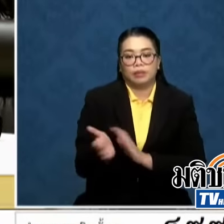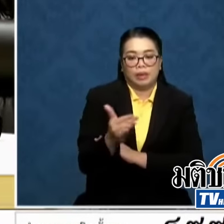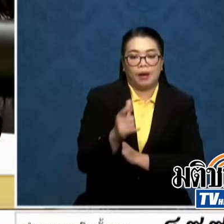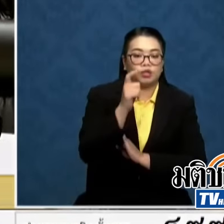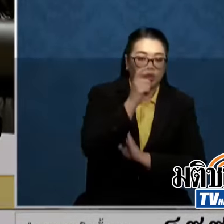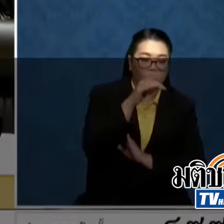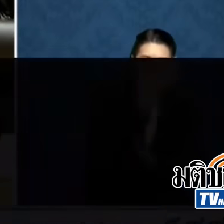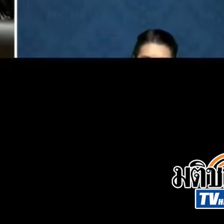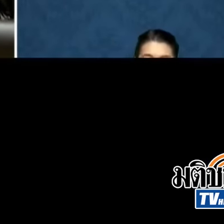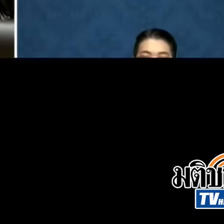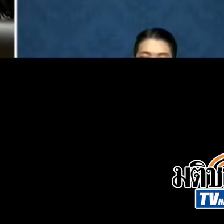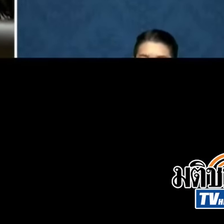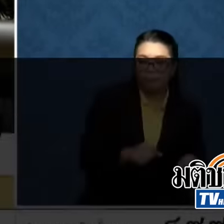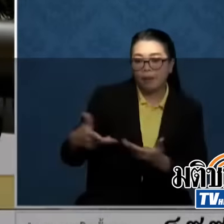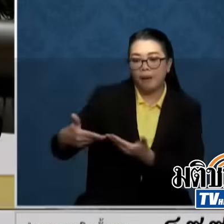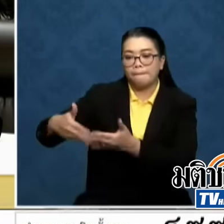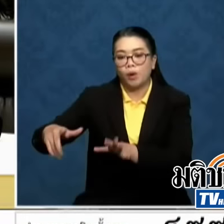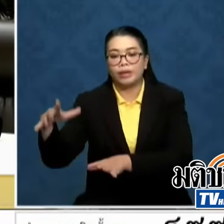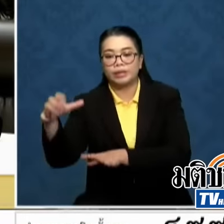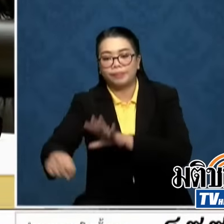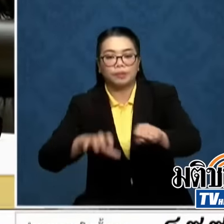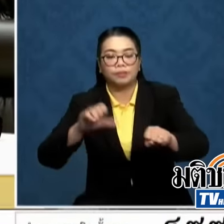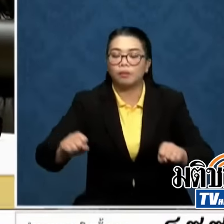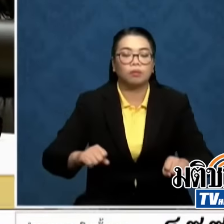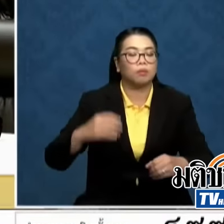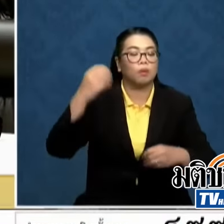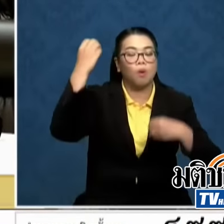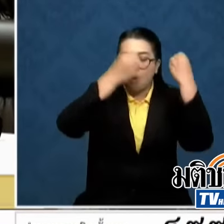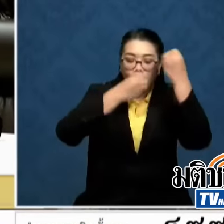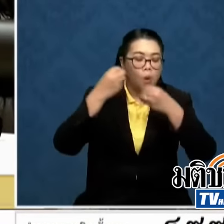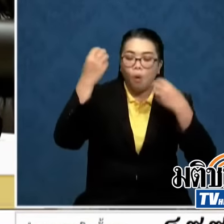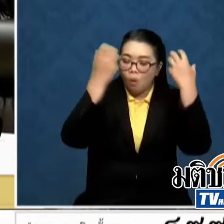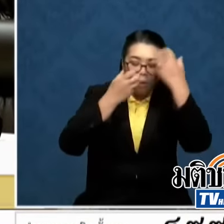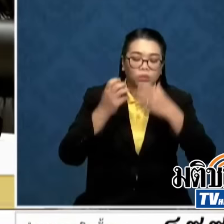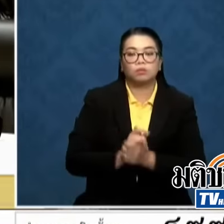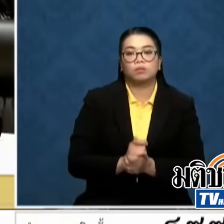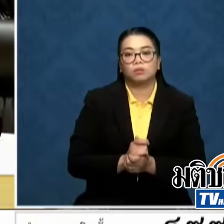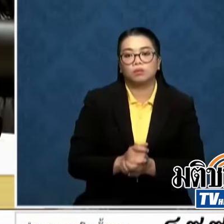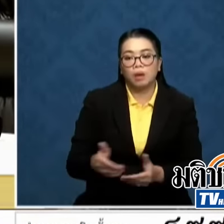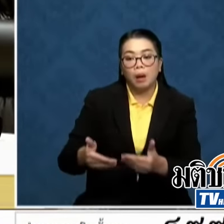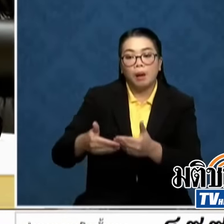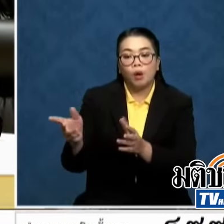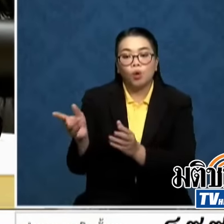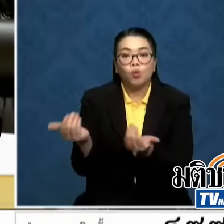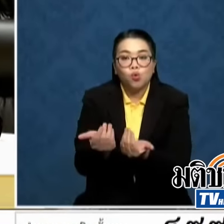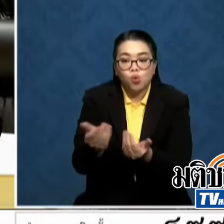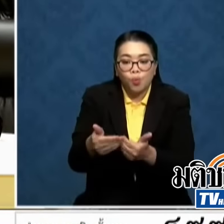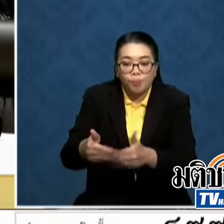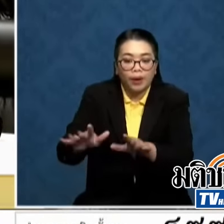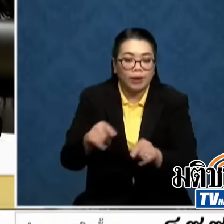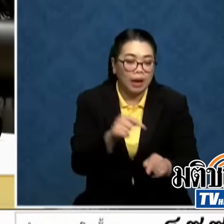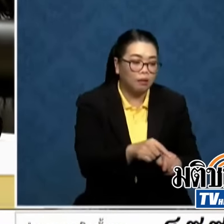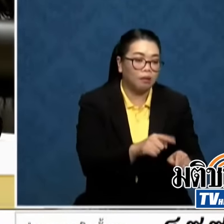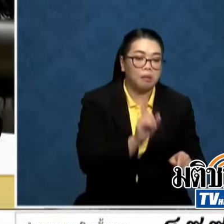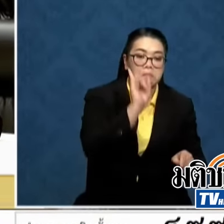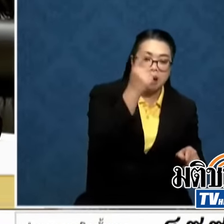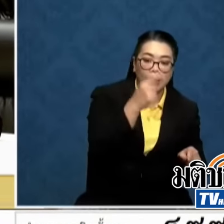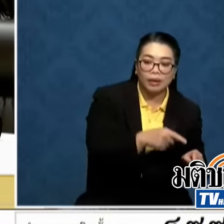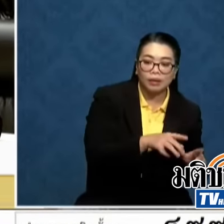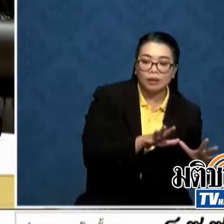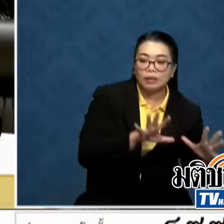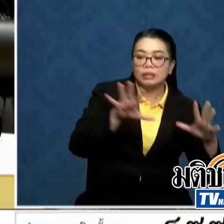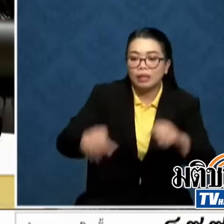ไหนจับเขตไหนปล่อยก็ไปจับไอ้ตัวที่ปล่อยเมื่อวานน่ะมันวุ่นวายไปหมด พราะฉะนั้นถ้าเกิดมันมีชัดเจนแบบนี้คณะทำงานแต่ละจังหวัด